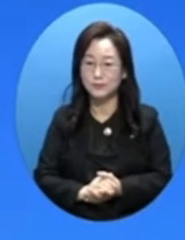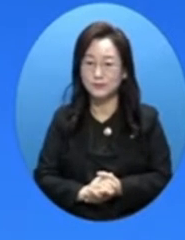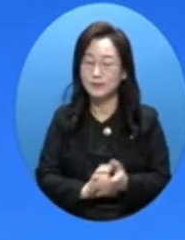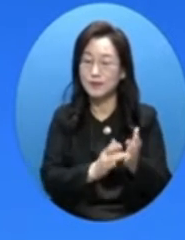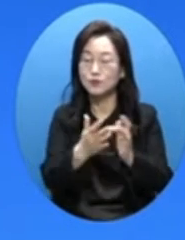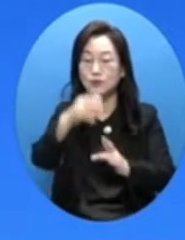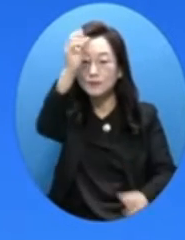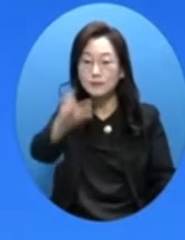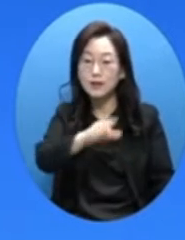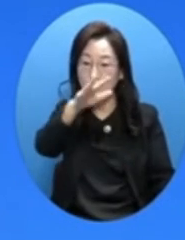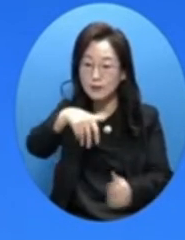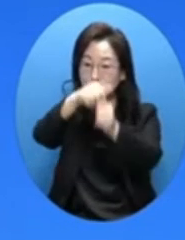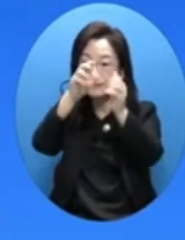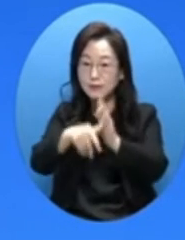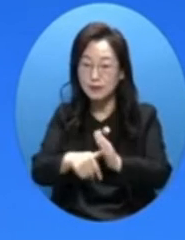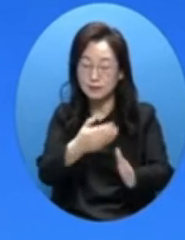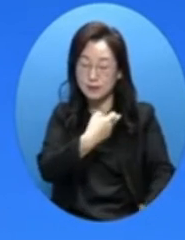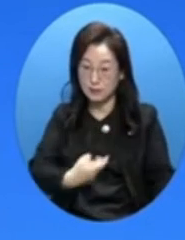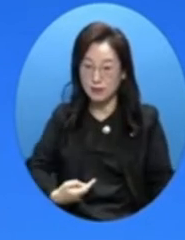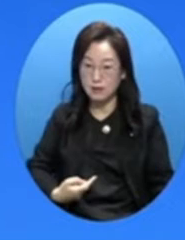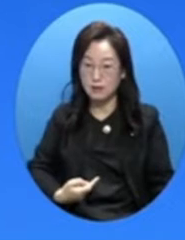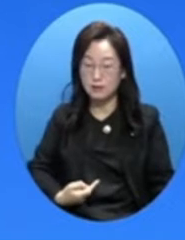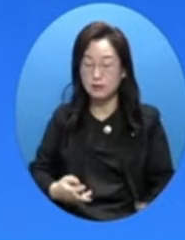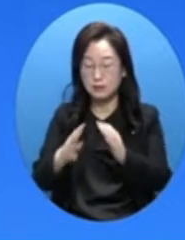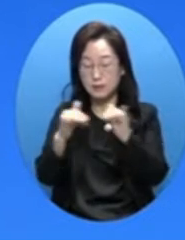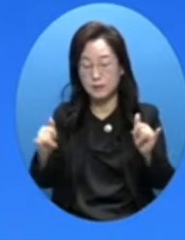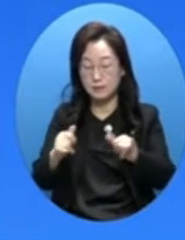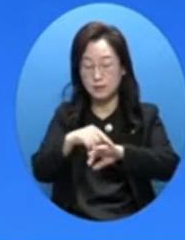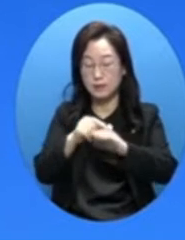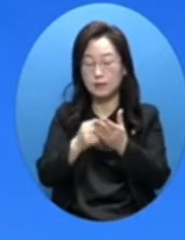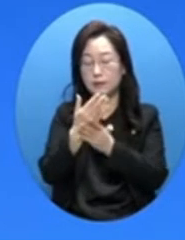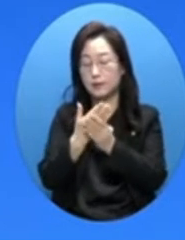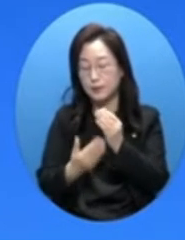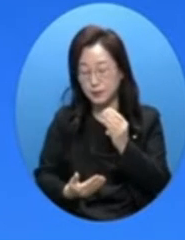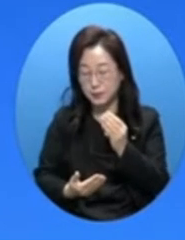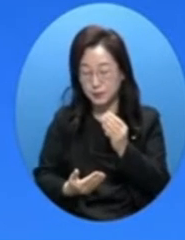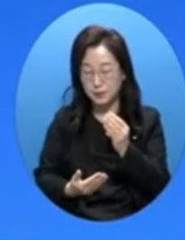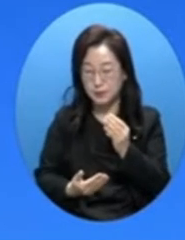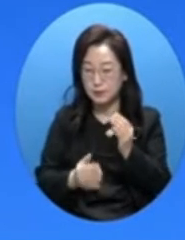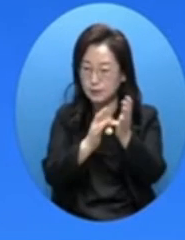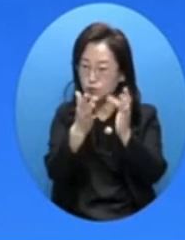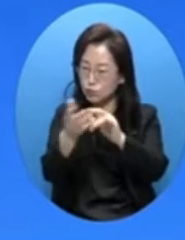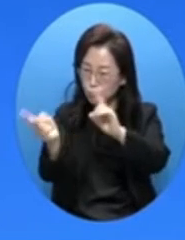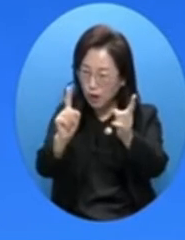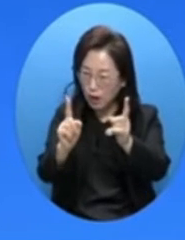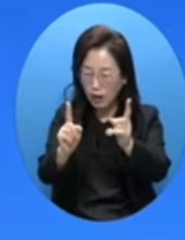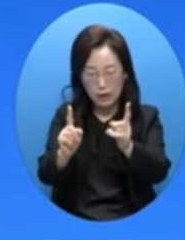예수님이 십자가 달리셨을 때 제자들이 낙심해서 부활의 소식을 듣고도 믿지 않냐고